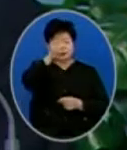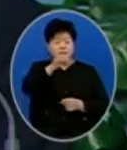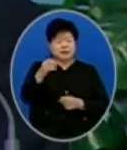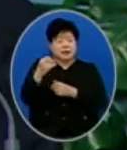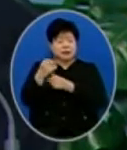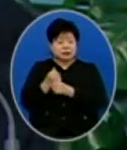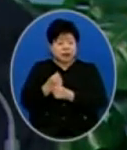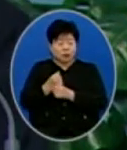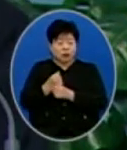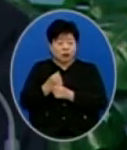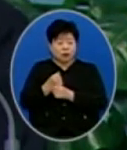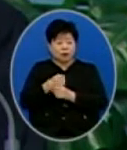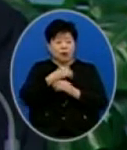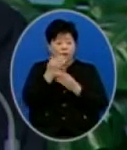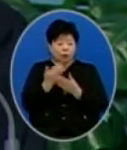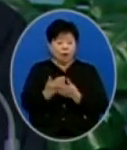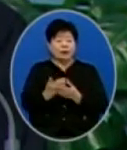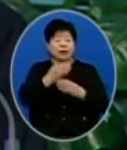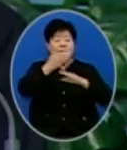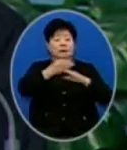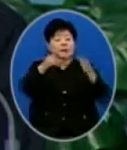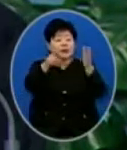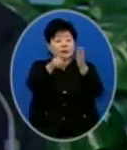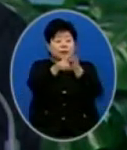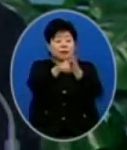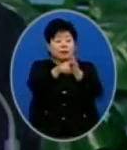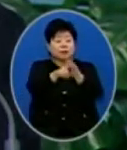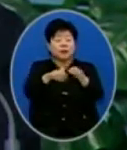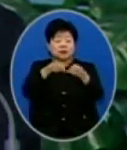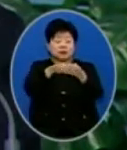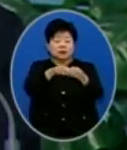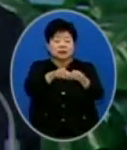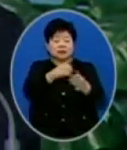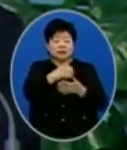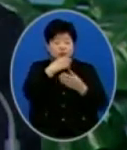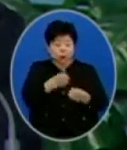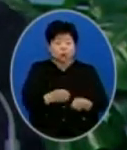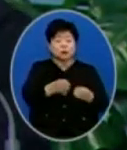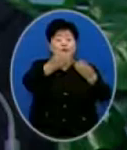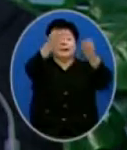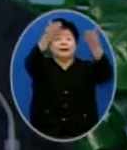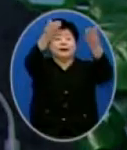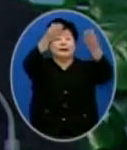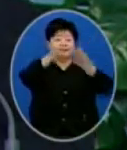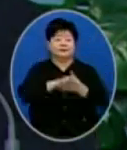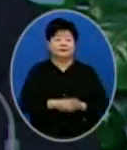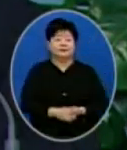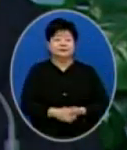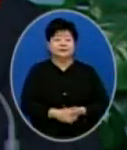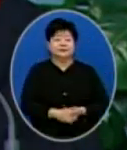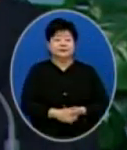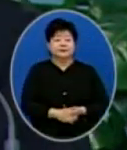십자가를 붙잡고 절대 긍정 절대 감사의 믿음으로 전진해 나가시기를 주님의 이름으로 축원합니다